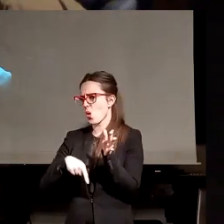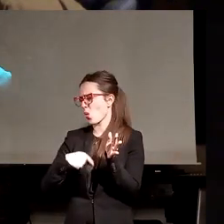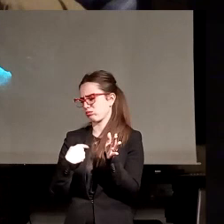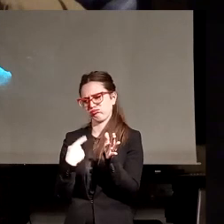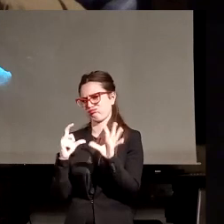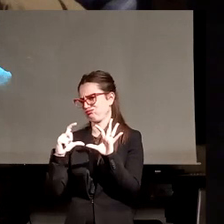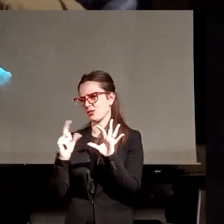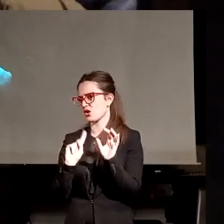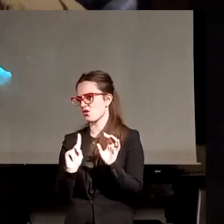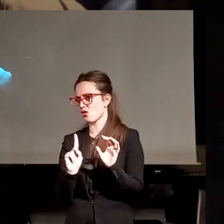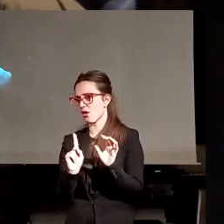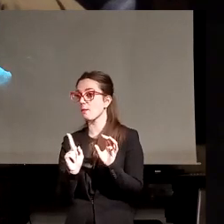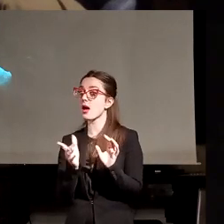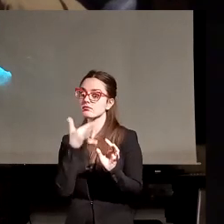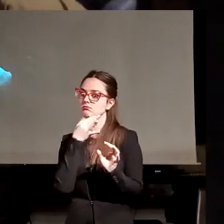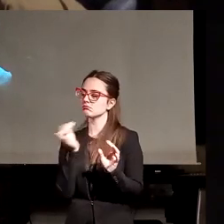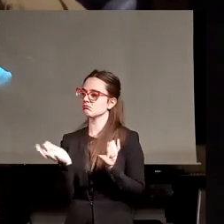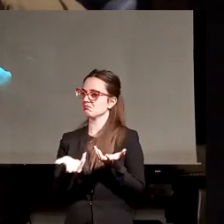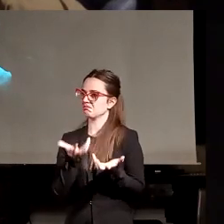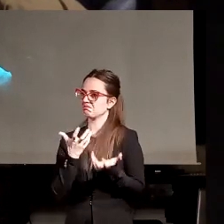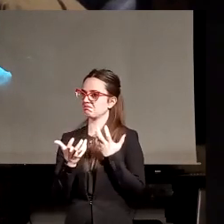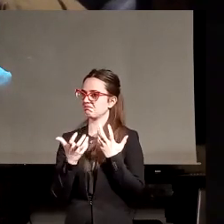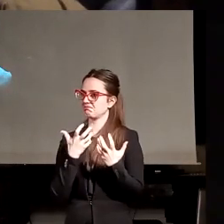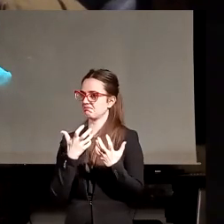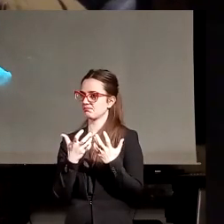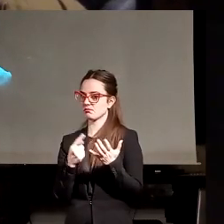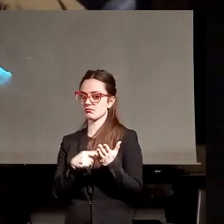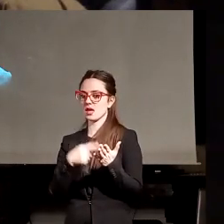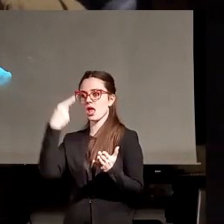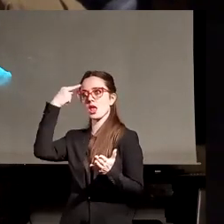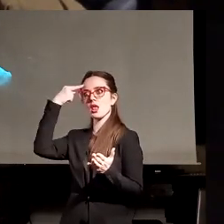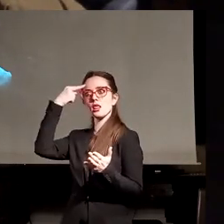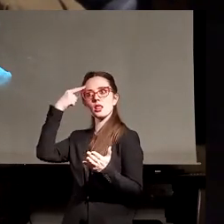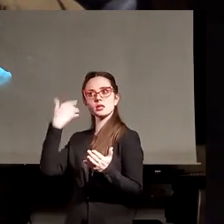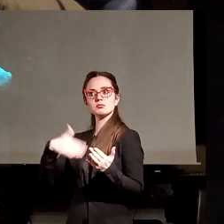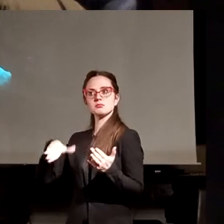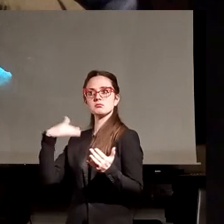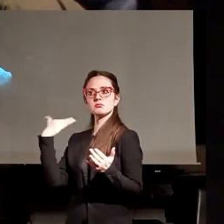assolutamente straordinario dove l'idea geniale è